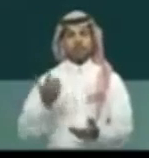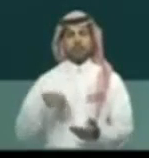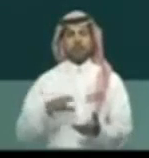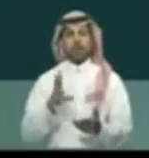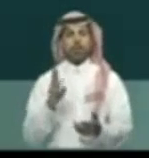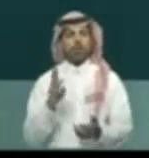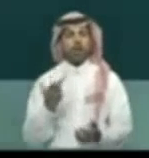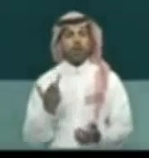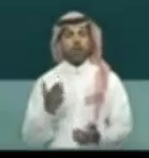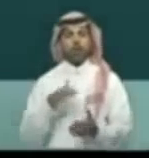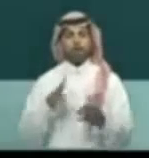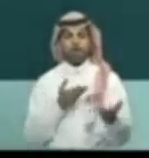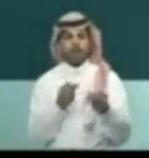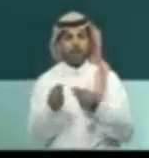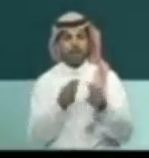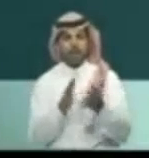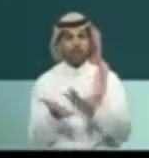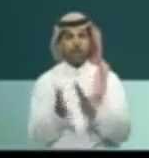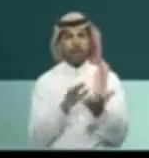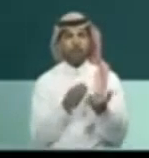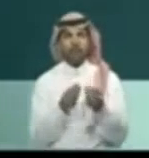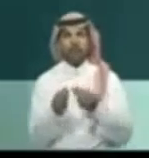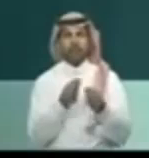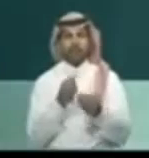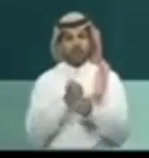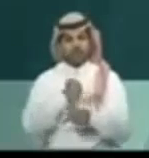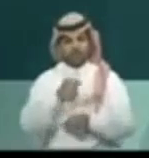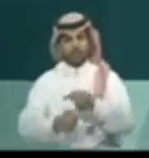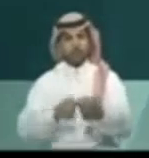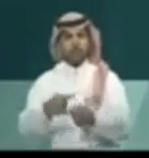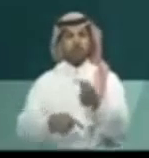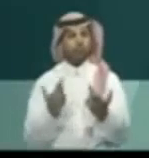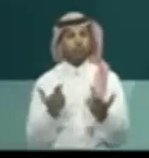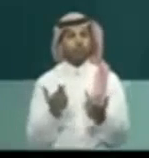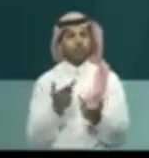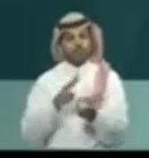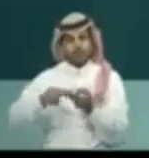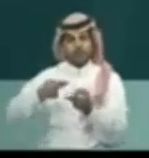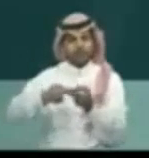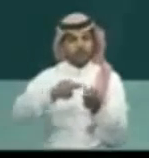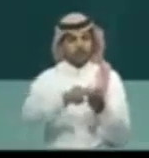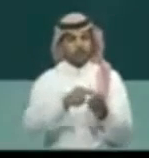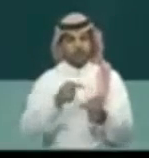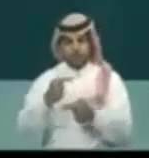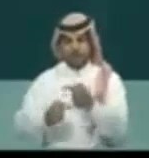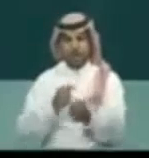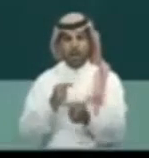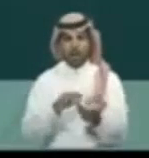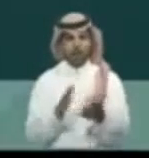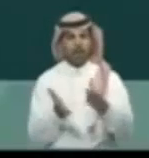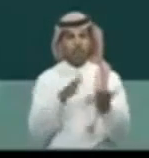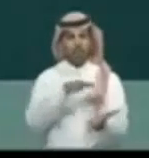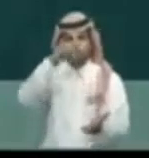كما تطرق المجلس إلى الإجراءات التي يجب العمل بموجبها لتصحيح بعض الأوضاع في ظل